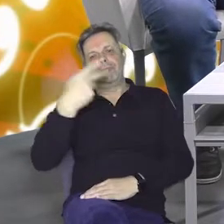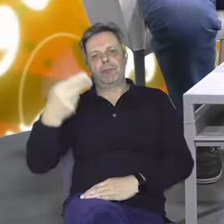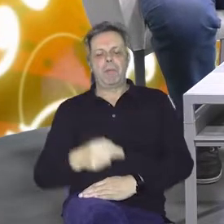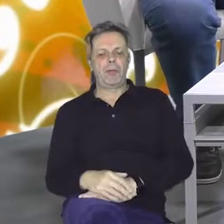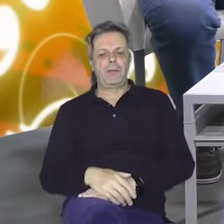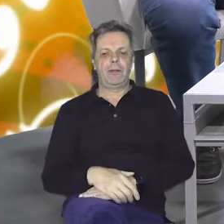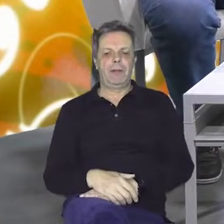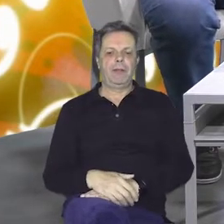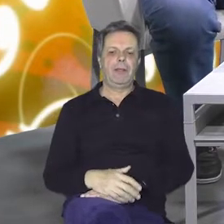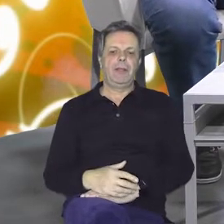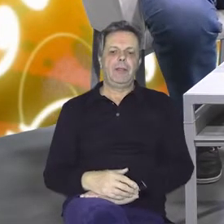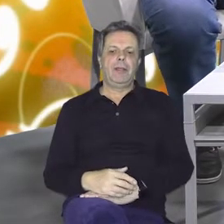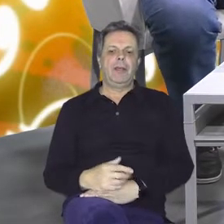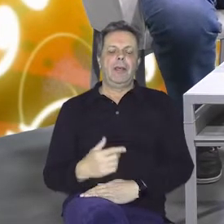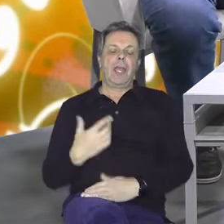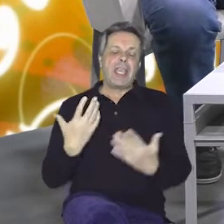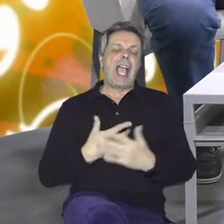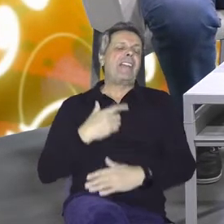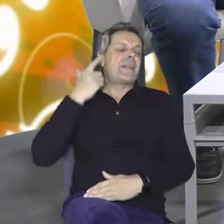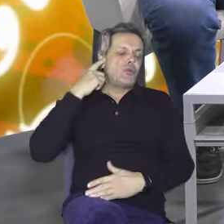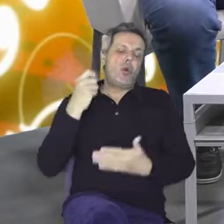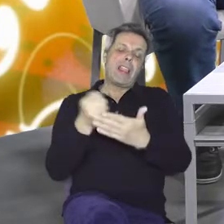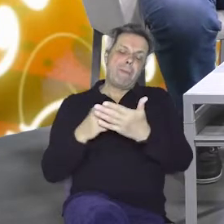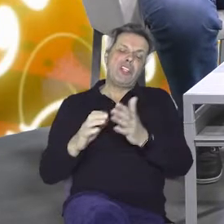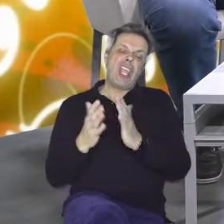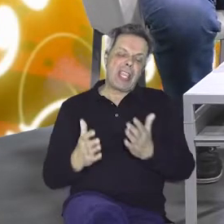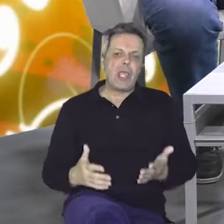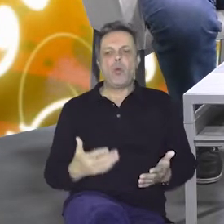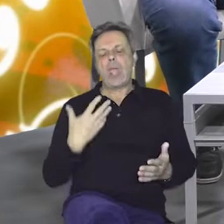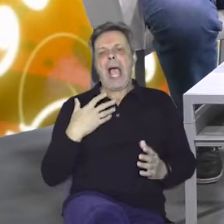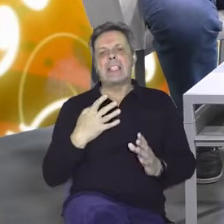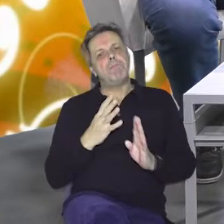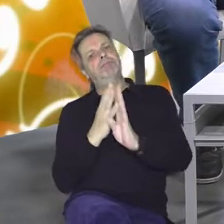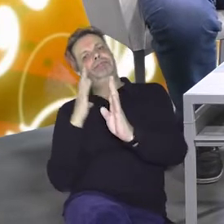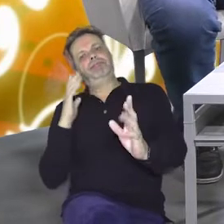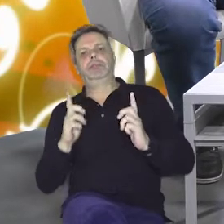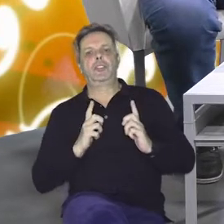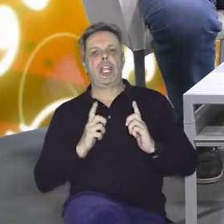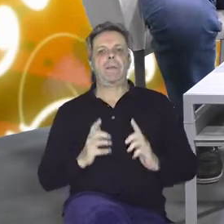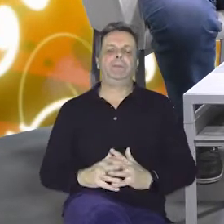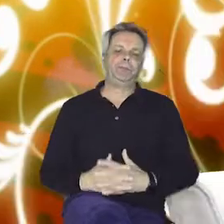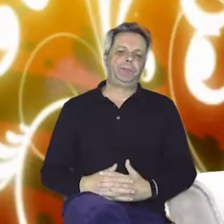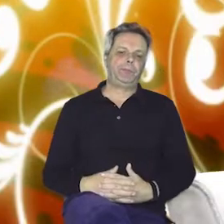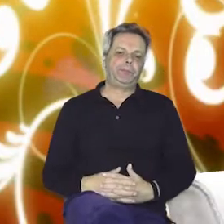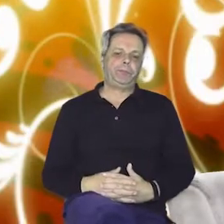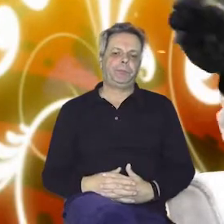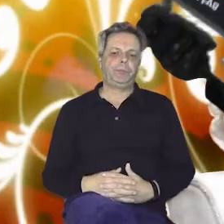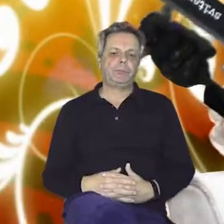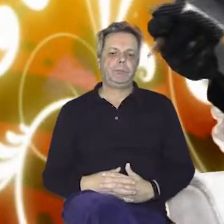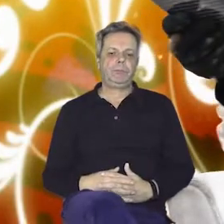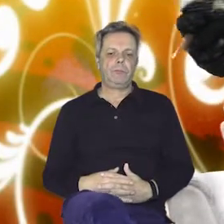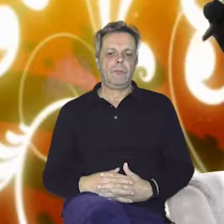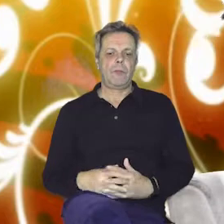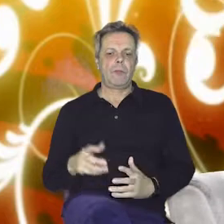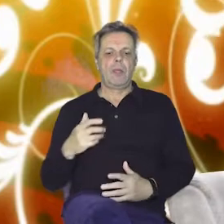sam čula da je pišeš, ja sam se stavila u red čekanja. Da. Eto, ja sam knjigu danas